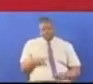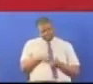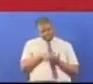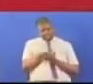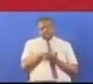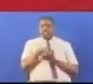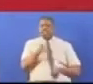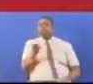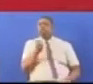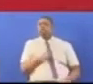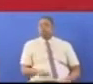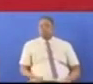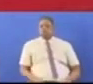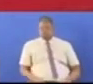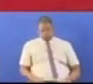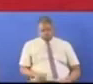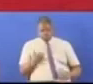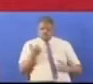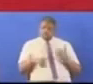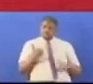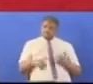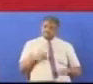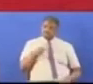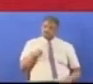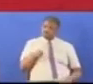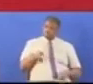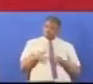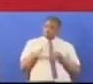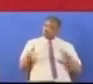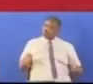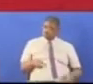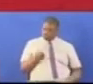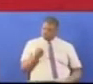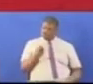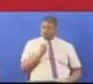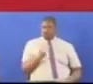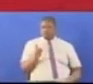kueleza kidogo kwa sababu wasiwasi huu ni mkubwa, si wasiwasi mdogo.